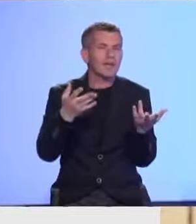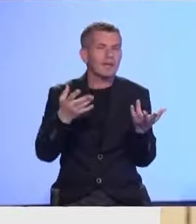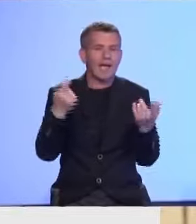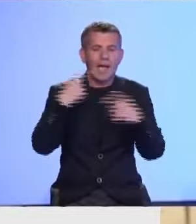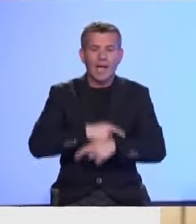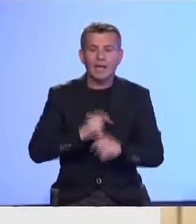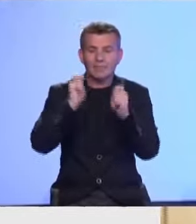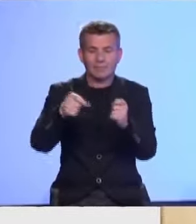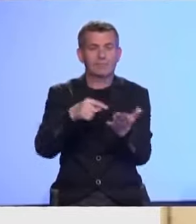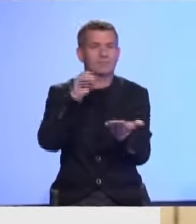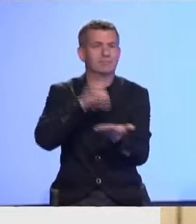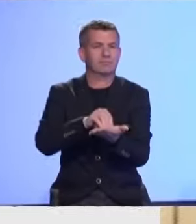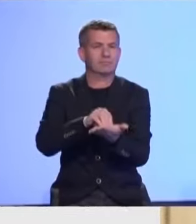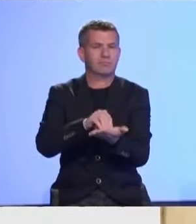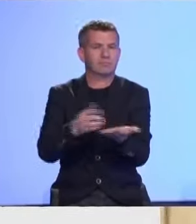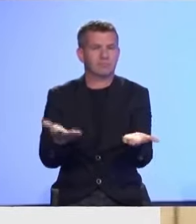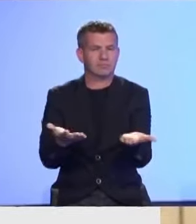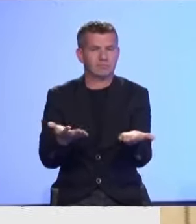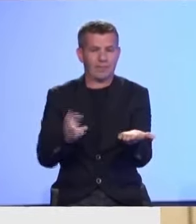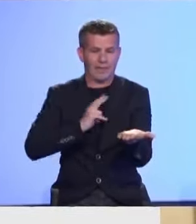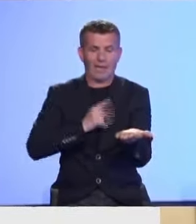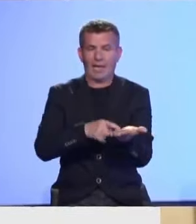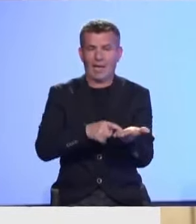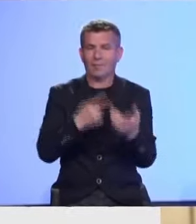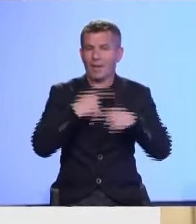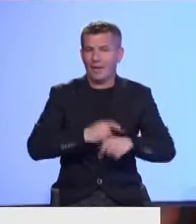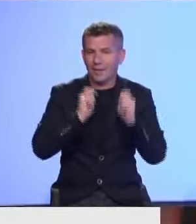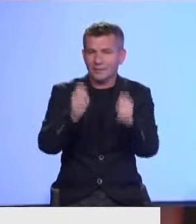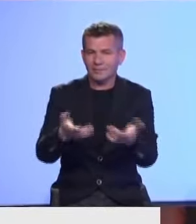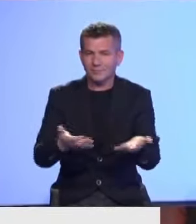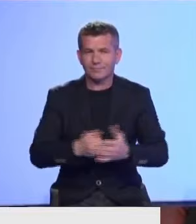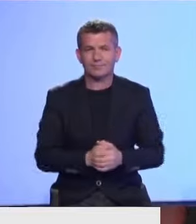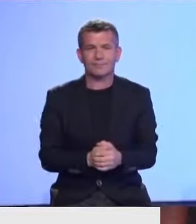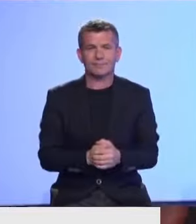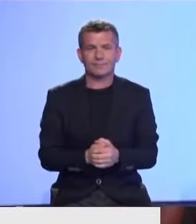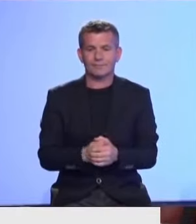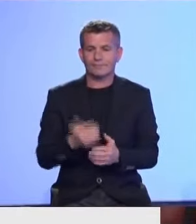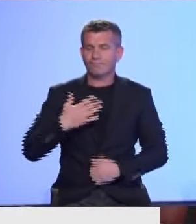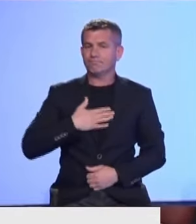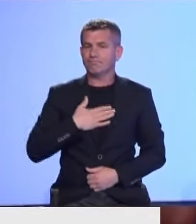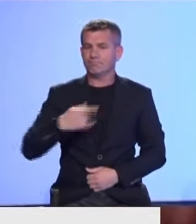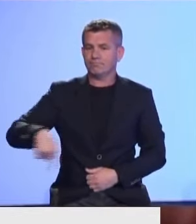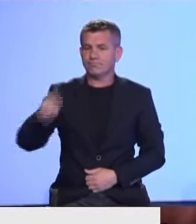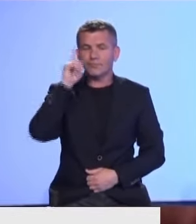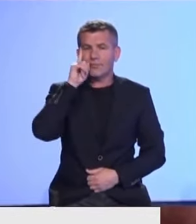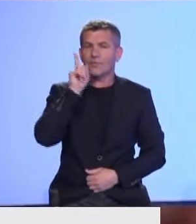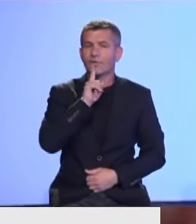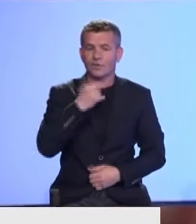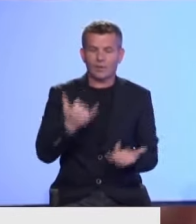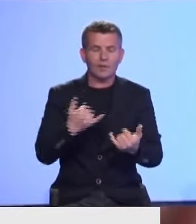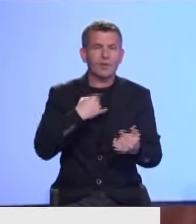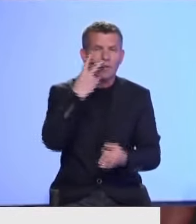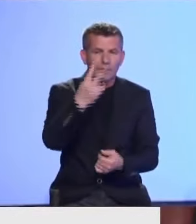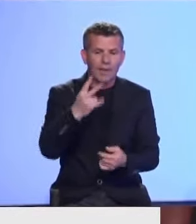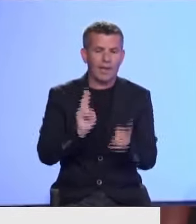që është shkru, e zezë në bordë është shkrujt në ankes. Tash nuk jena të supozu që që trajton një rasët, jena të i po